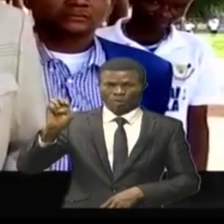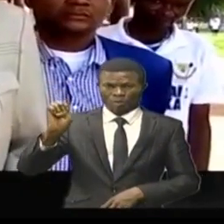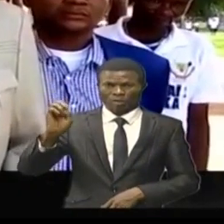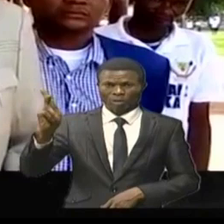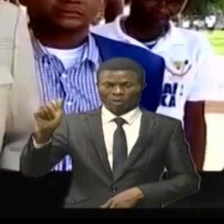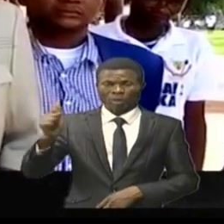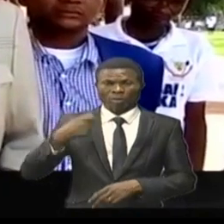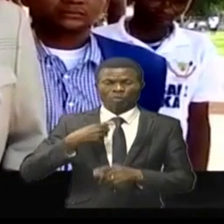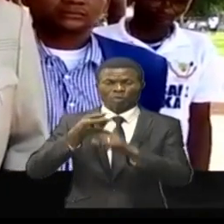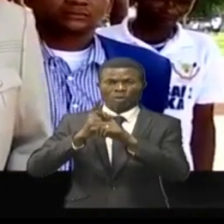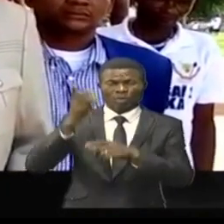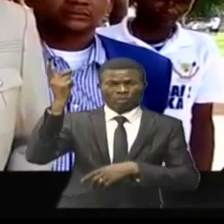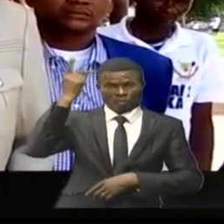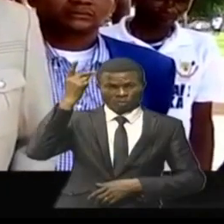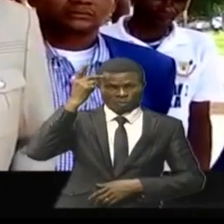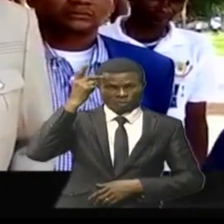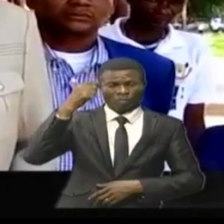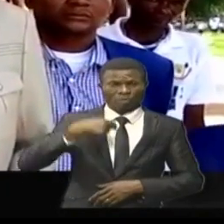Kinshasa où